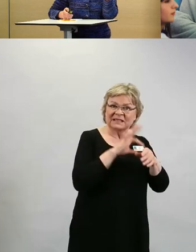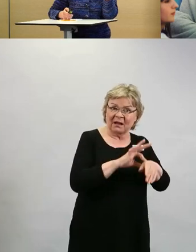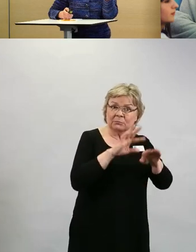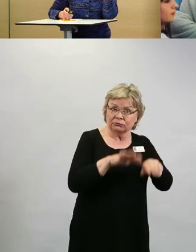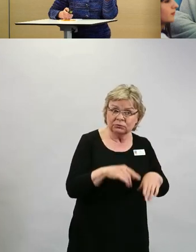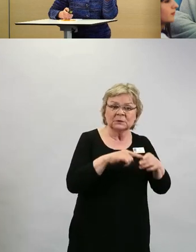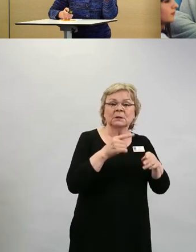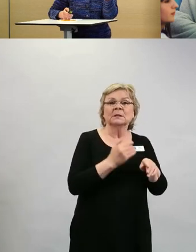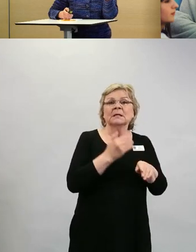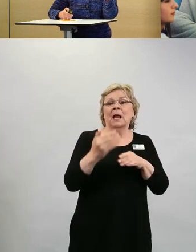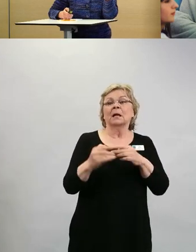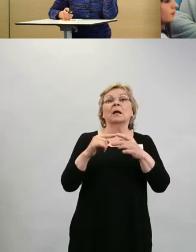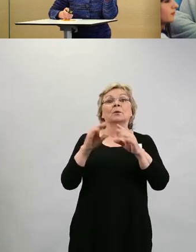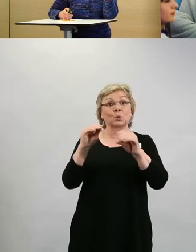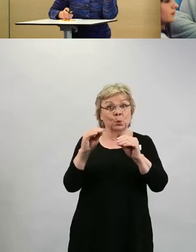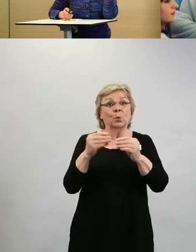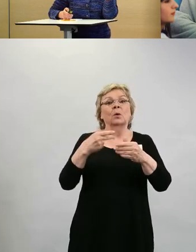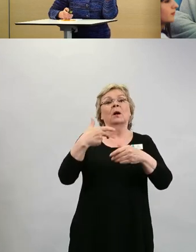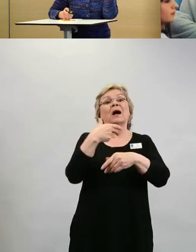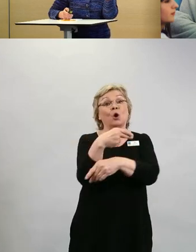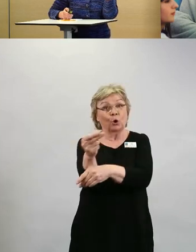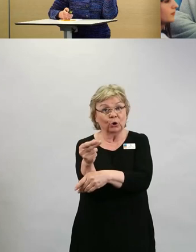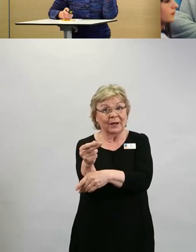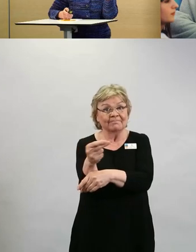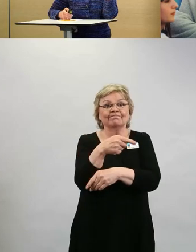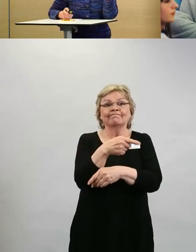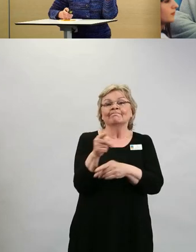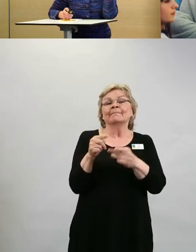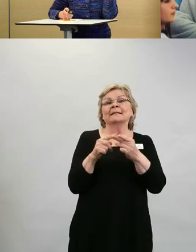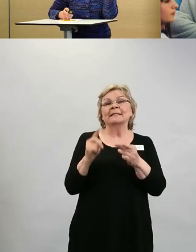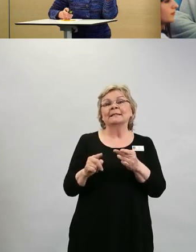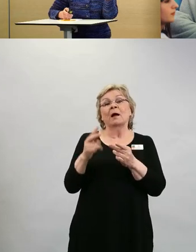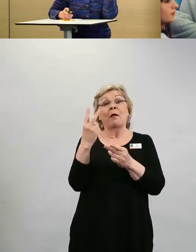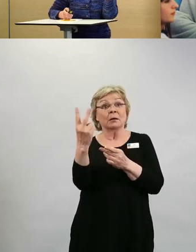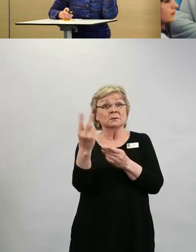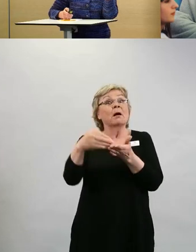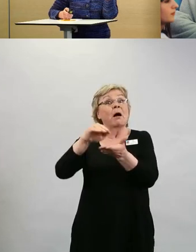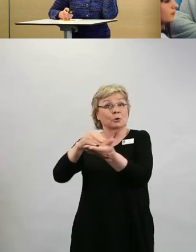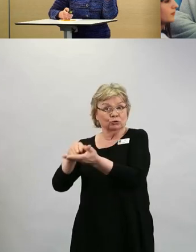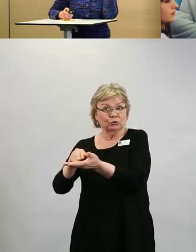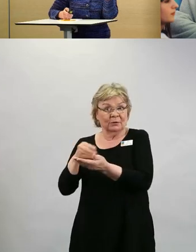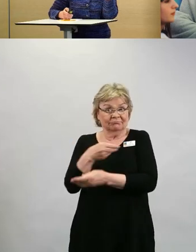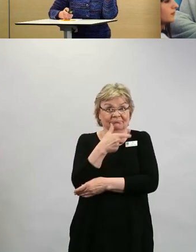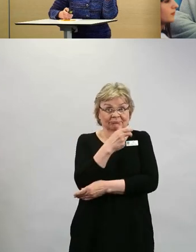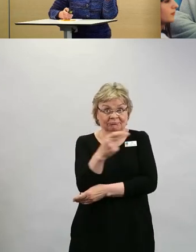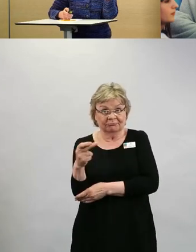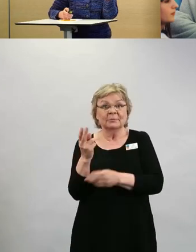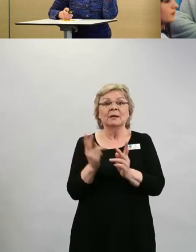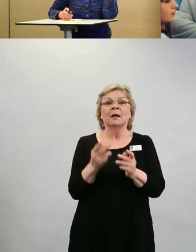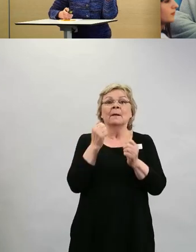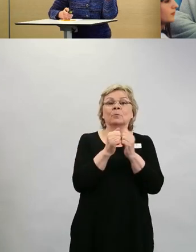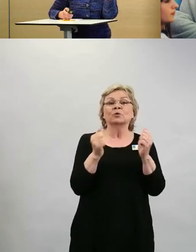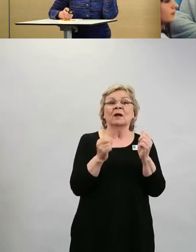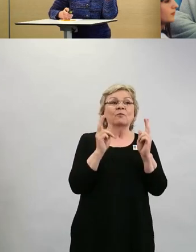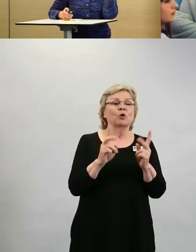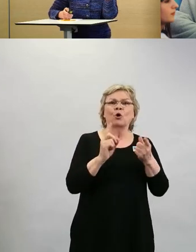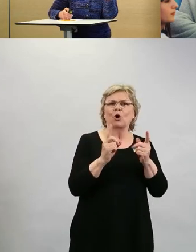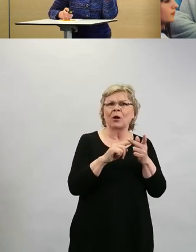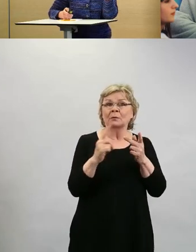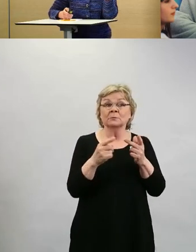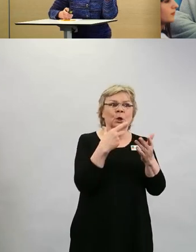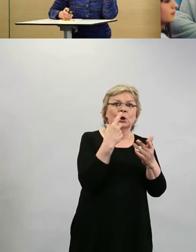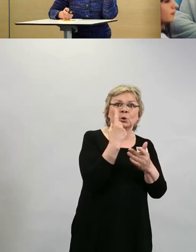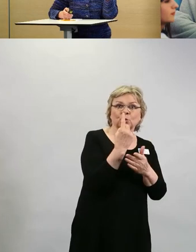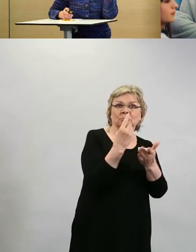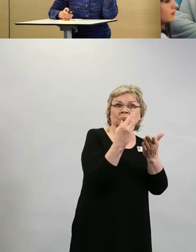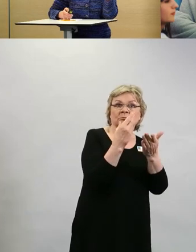Annetaan kaksi annosta. Kun tulee tietoa lisää, niin voi olla, että me suositellaan, että annetaan yksi annos, mutta tällä hetkellä